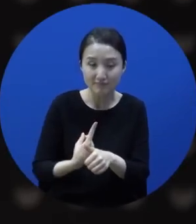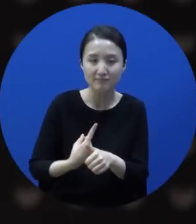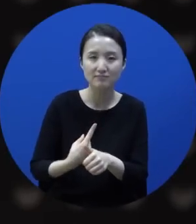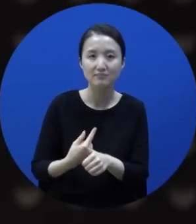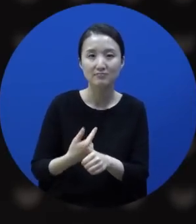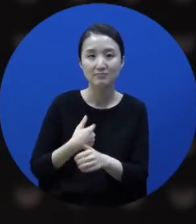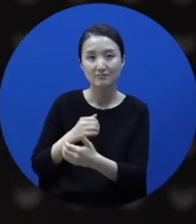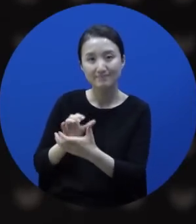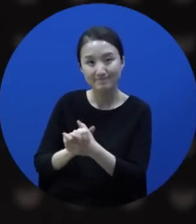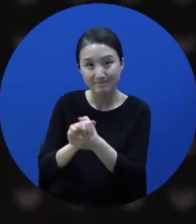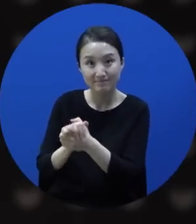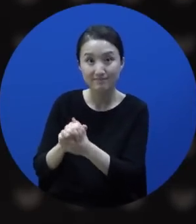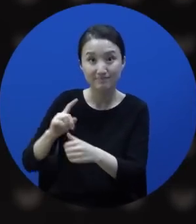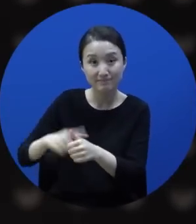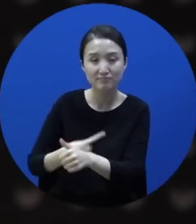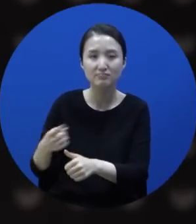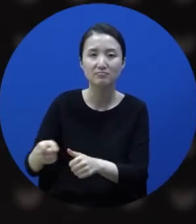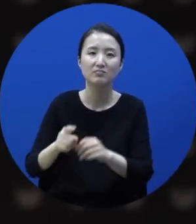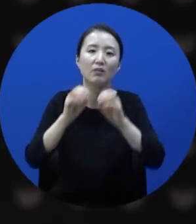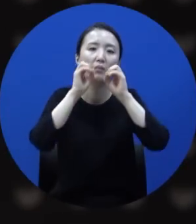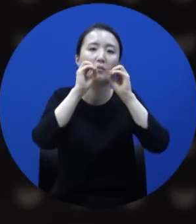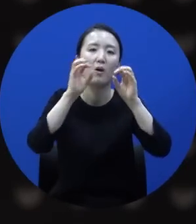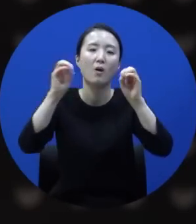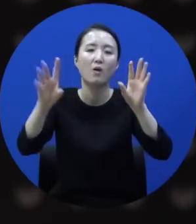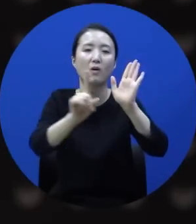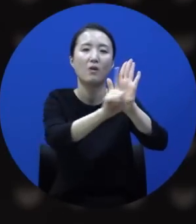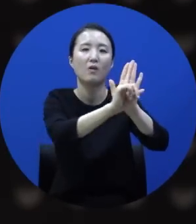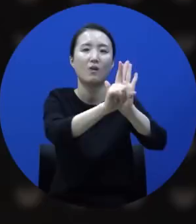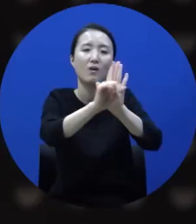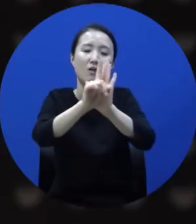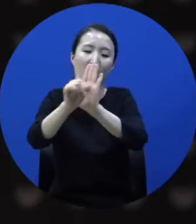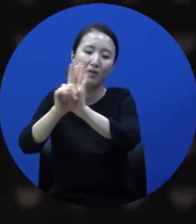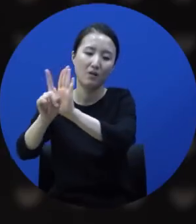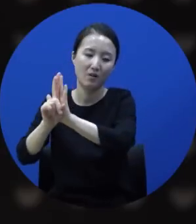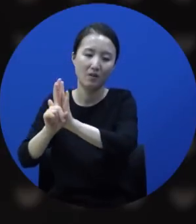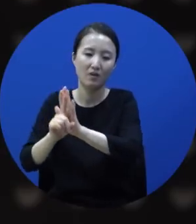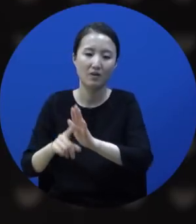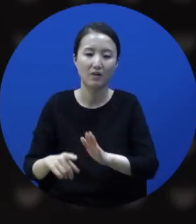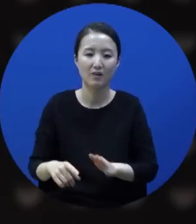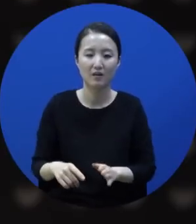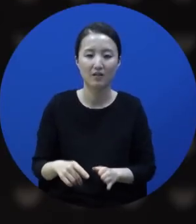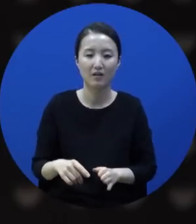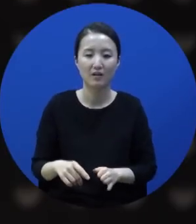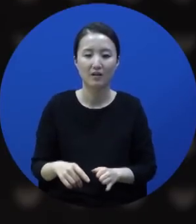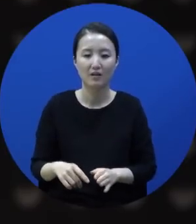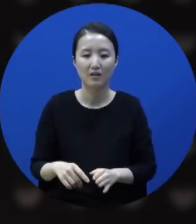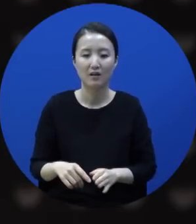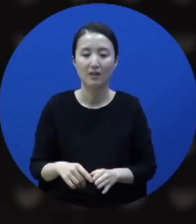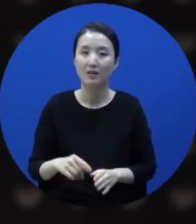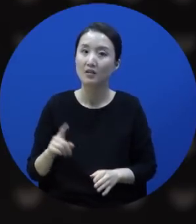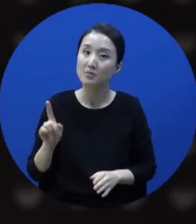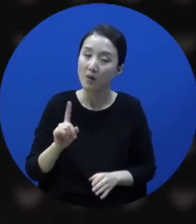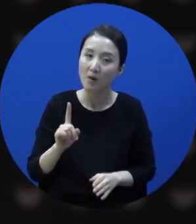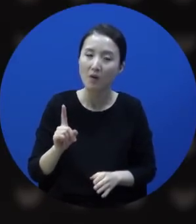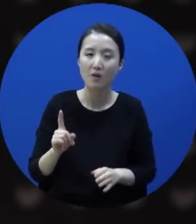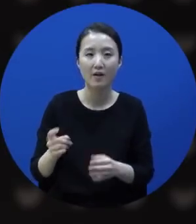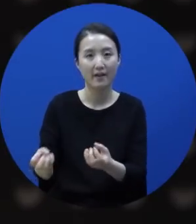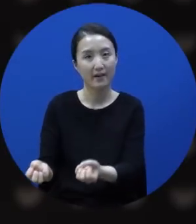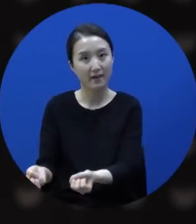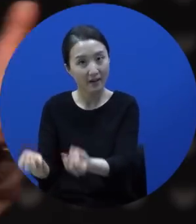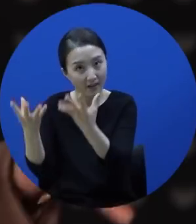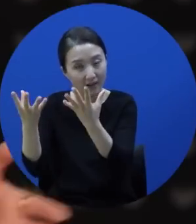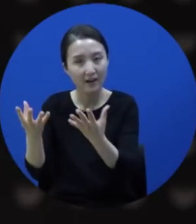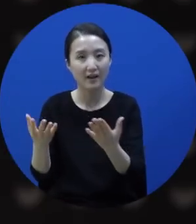되어줬어요. 이 친구들이 돌아다니면서 자기 국가가 운영하는 어떤 그런